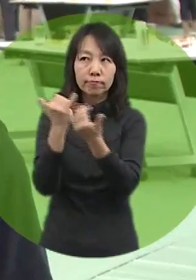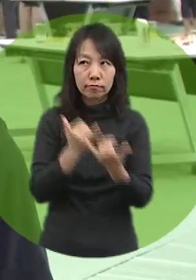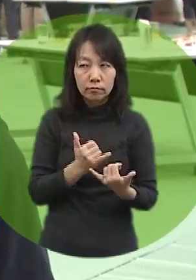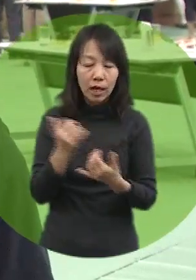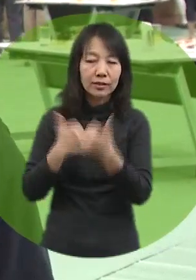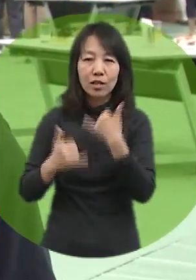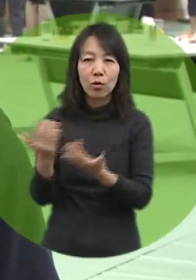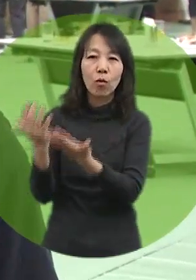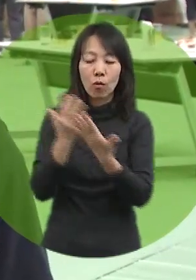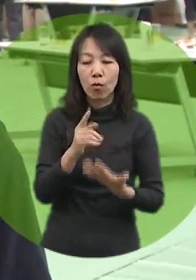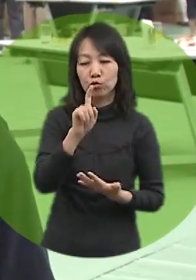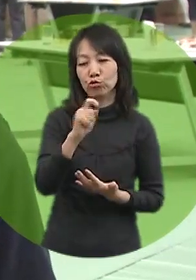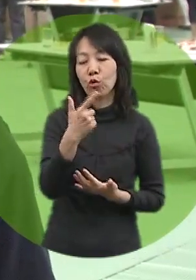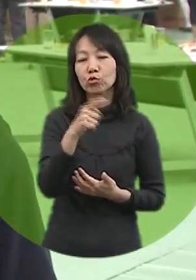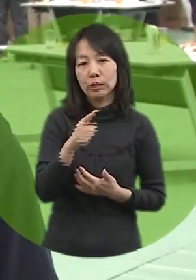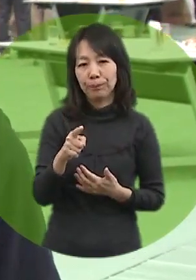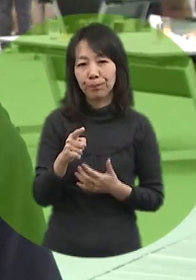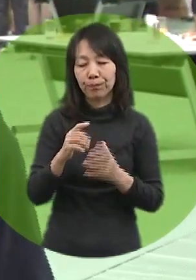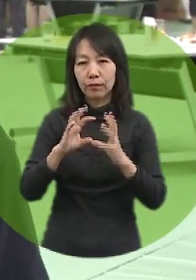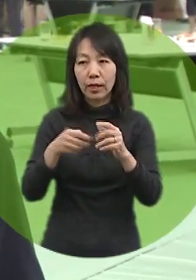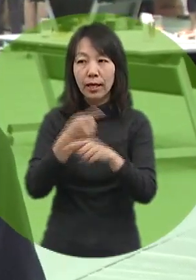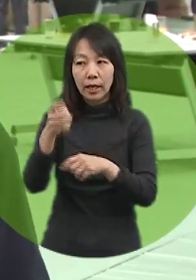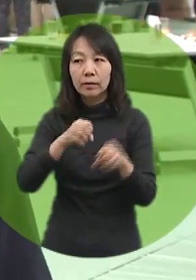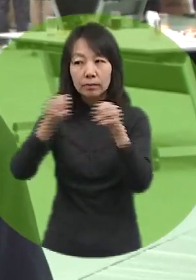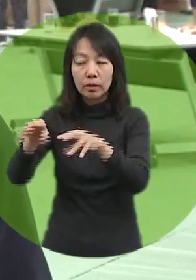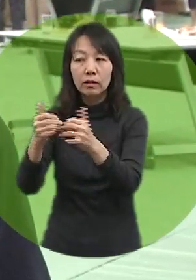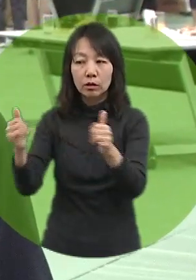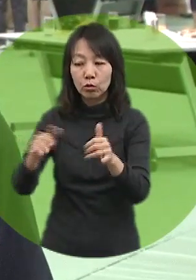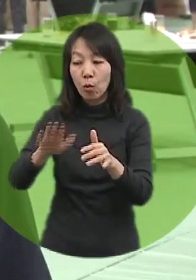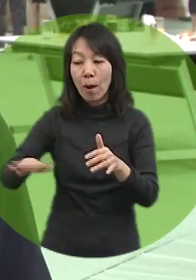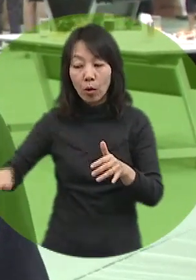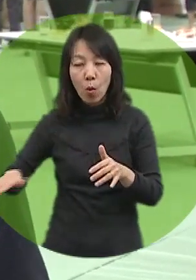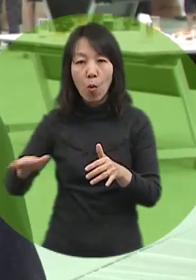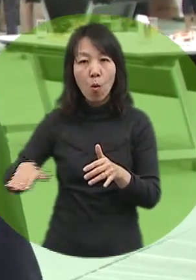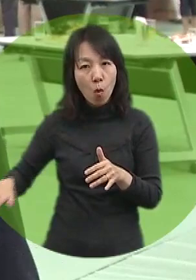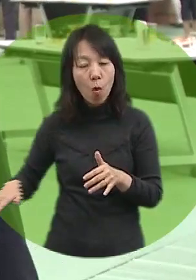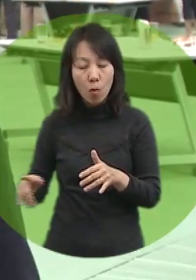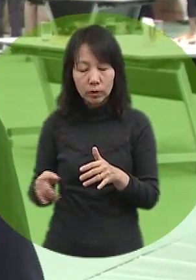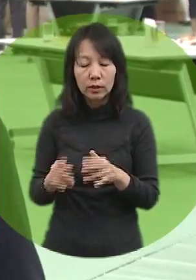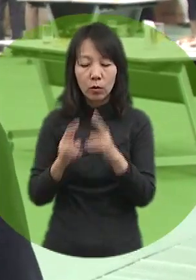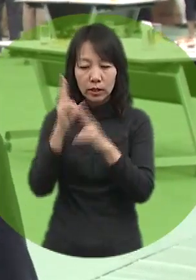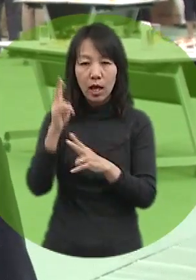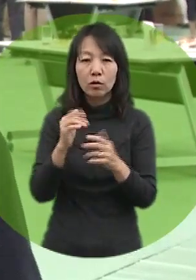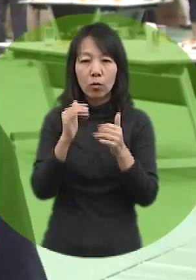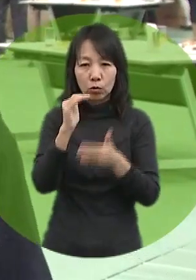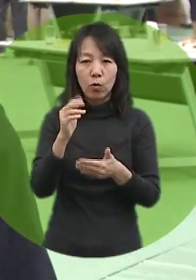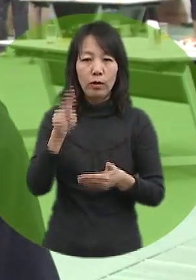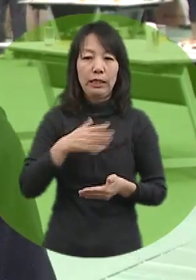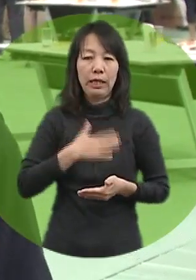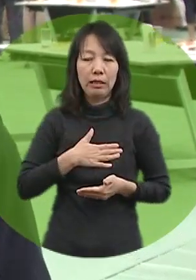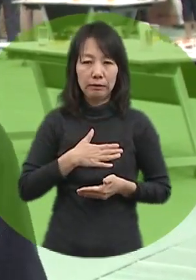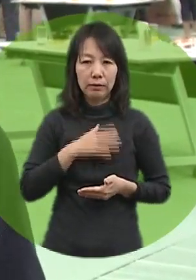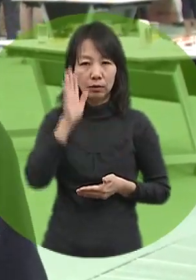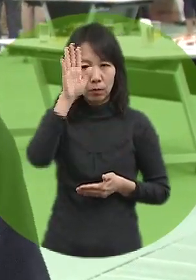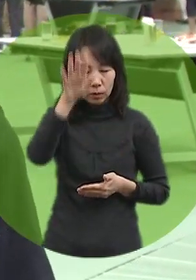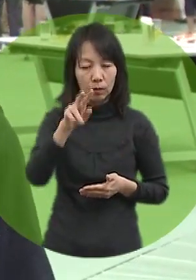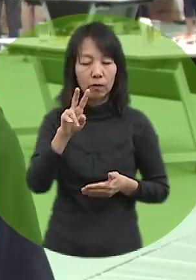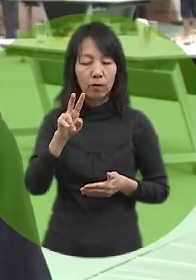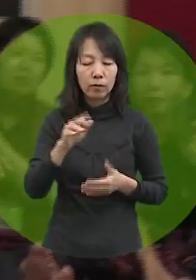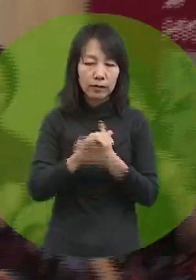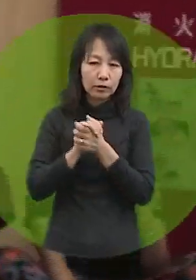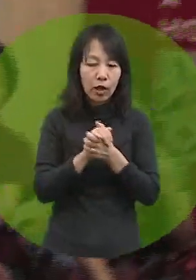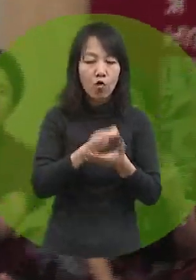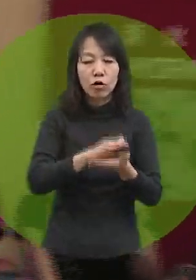移住者の子や孫に、ふるさと沖縄への理解と絆を深めてもらい、世界のウチナーネットワークを担う子どもたちを育成しています。